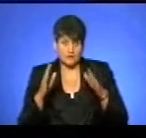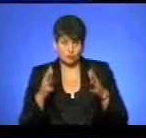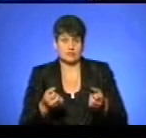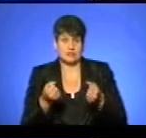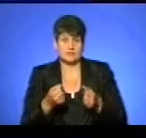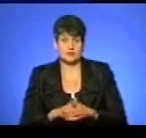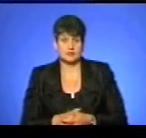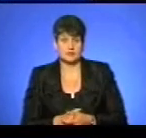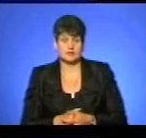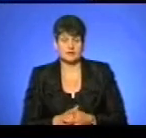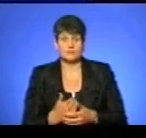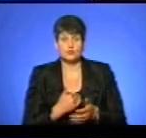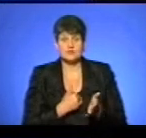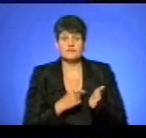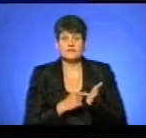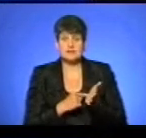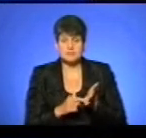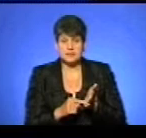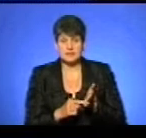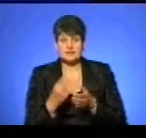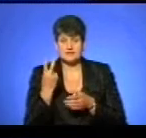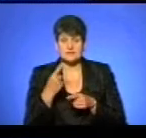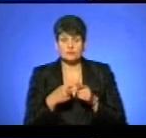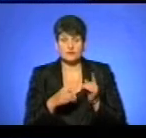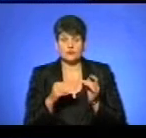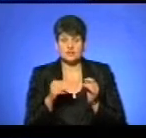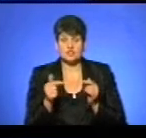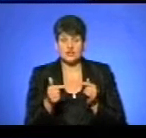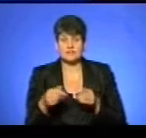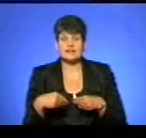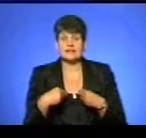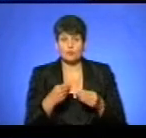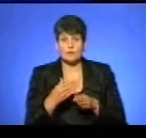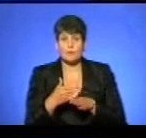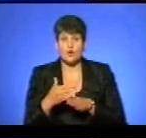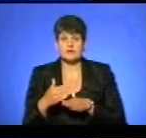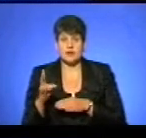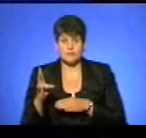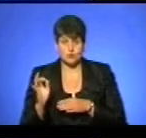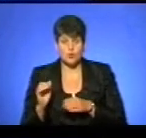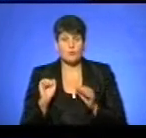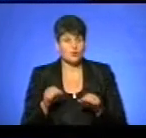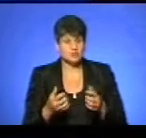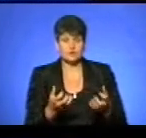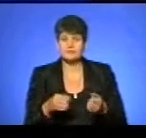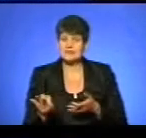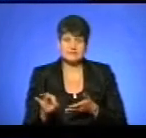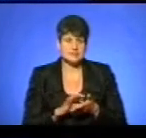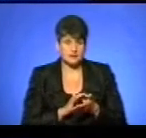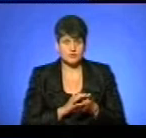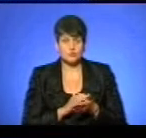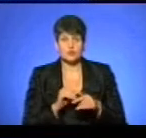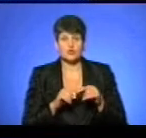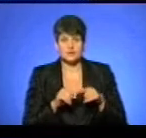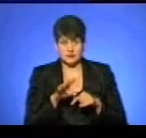тримати. Я би хотів відмітити, бо 2500 дають, але поетапно дають. Можна отримати зразу, і дана родина,